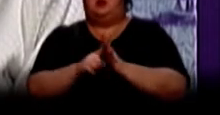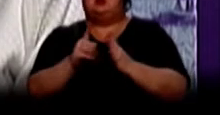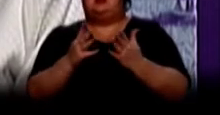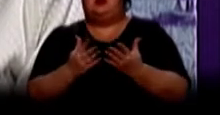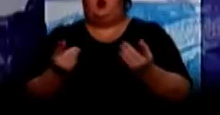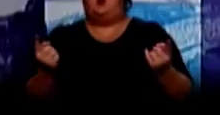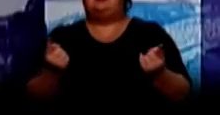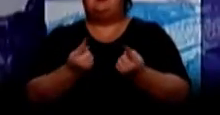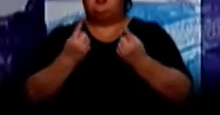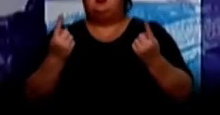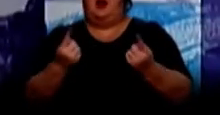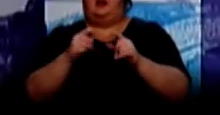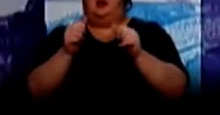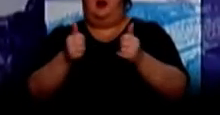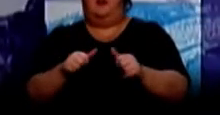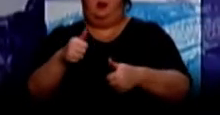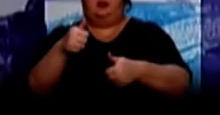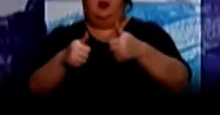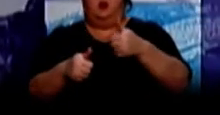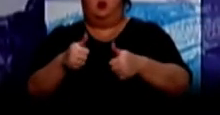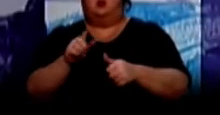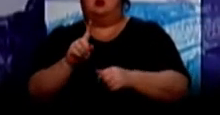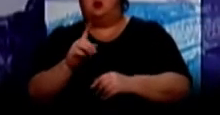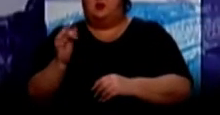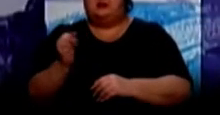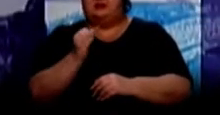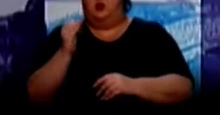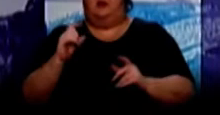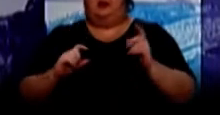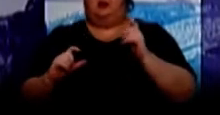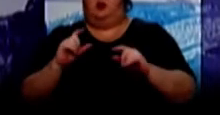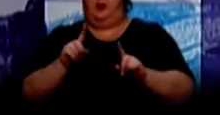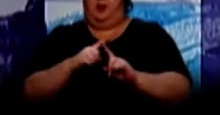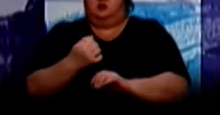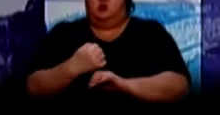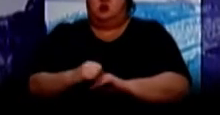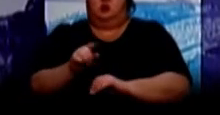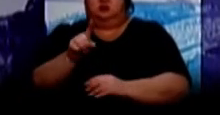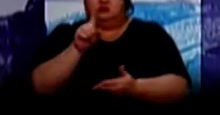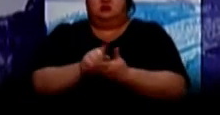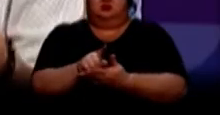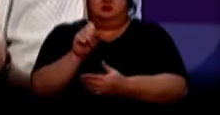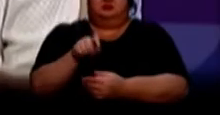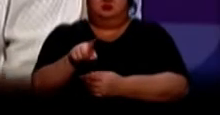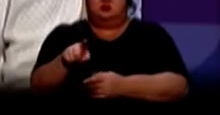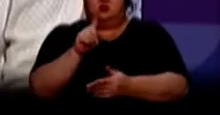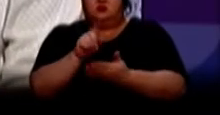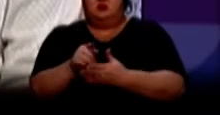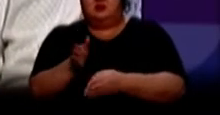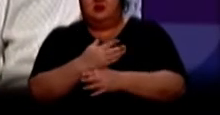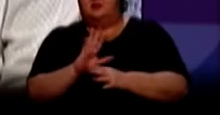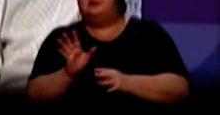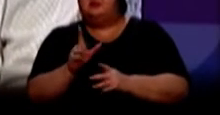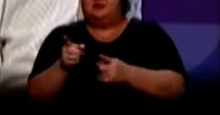звичайного формату, формату конкурсу, щоб зацікавити, да, студентів, не так, що змусити, ти маєш сортувати, да? А дійсно